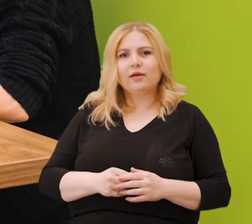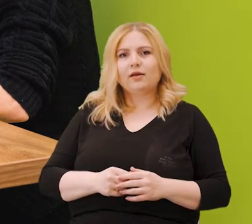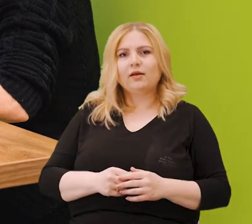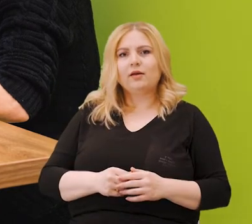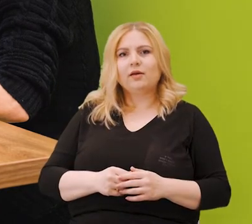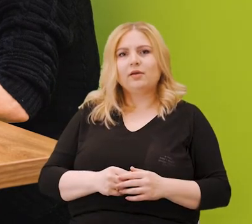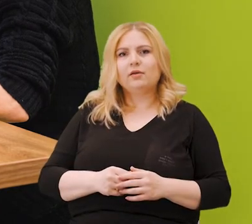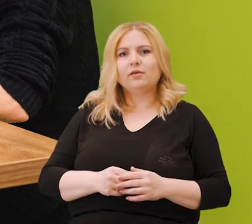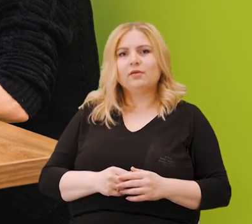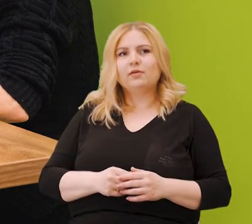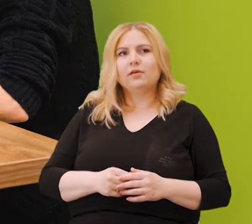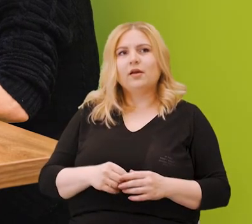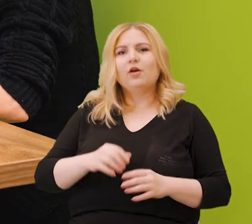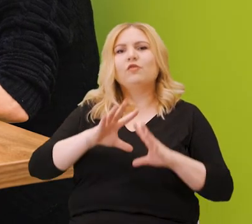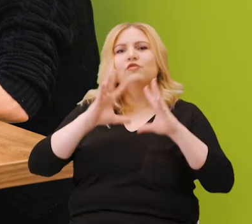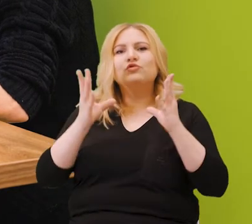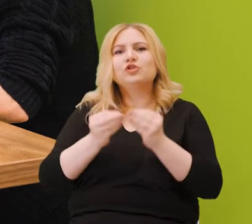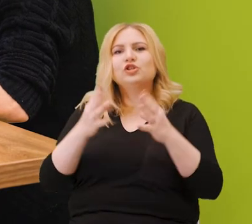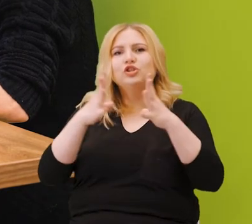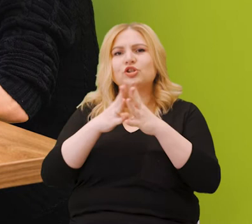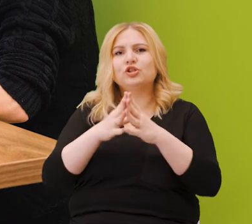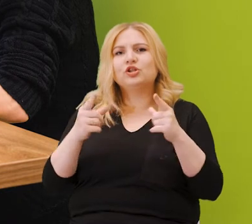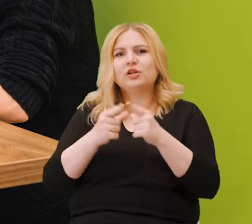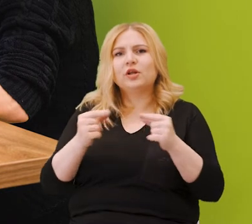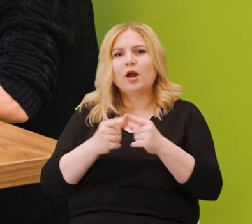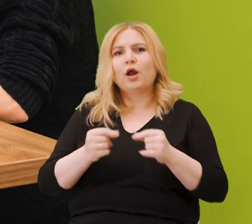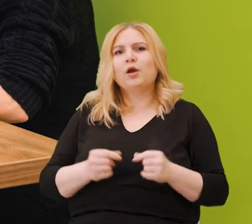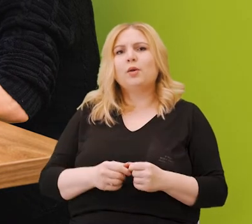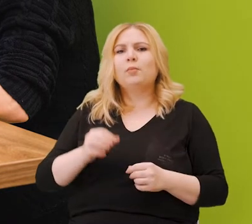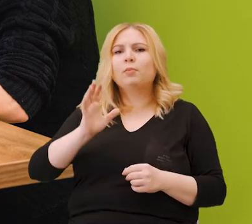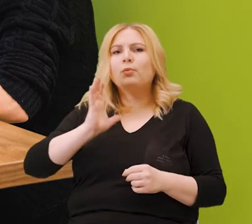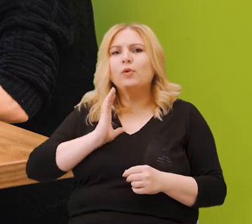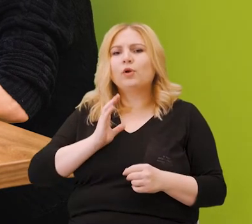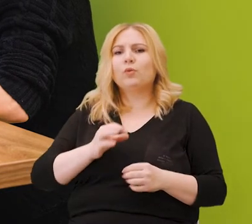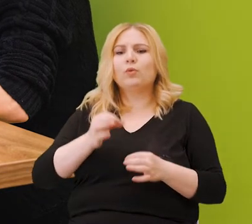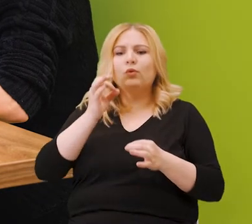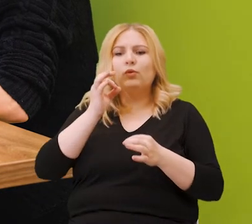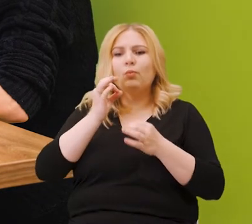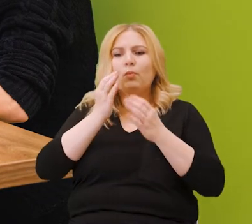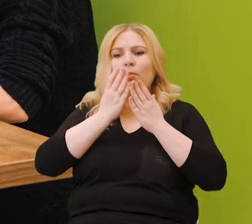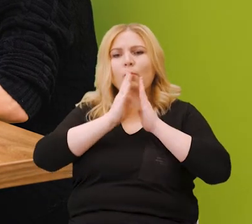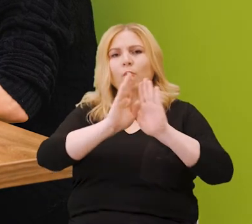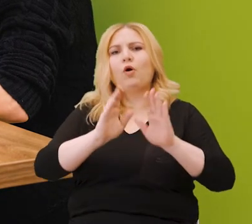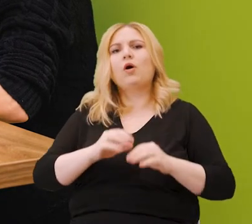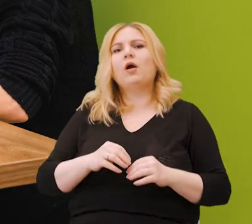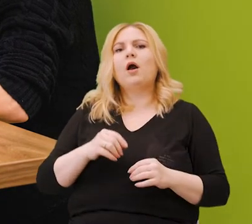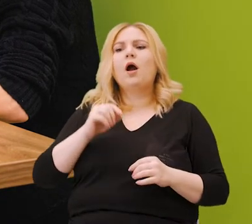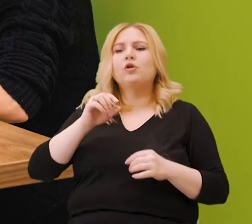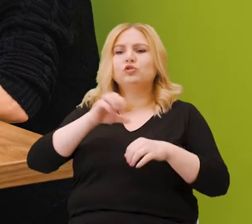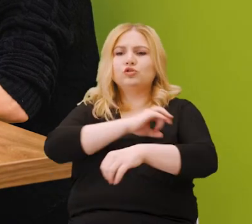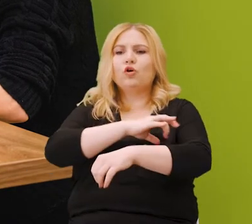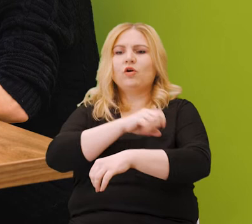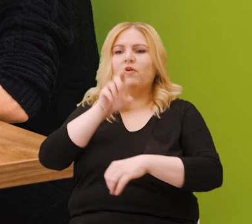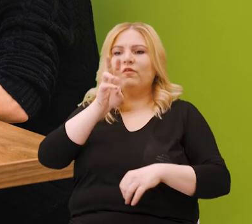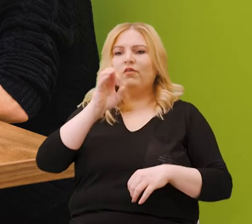Bobcio sumiennie napełnił malutkimi wszystkie 10 jajek. Wykazały cioci Wiesi,